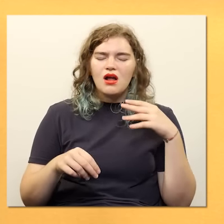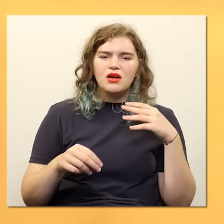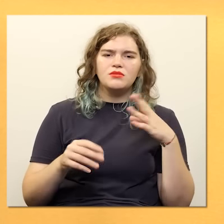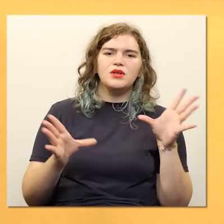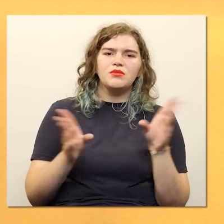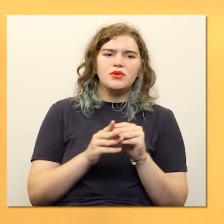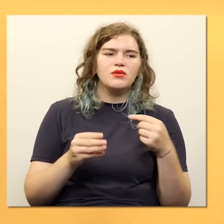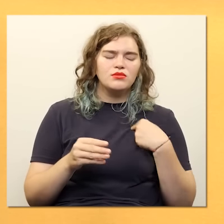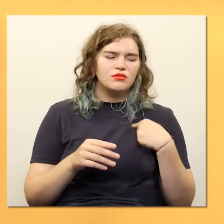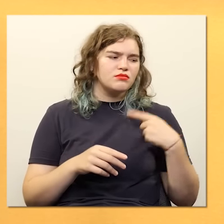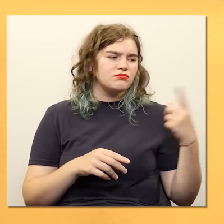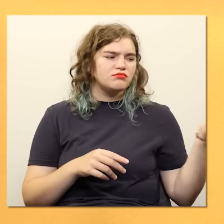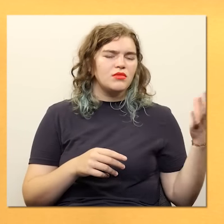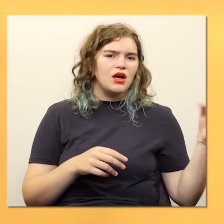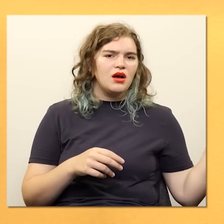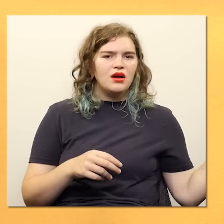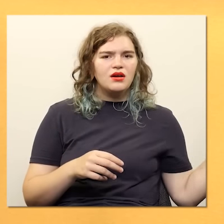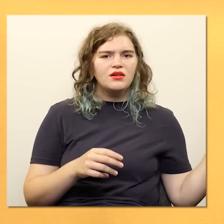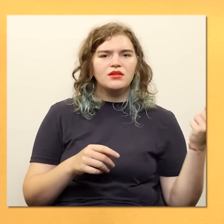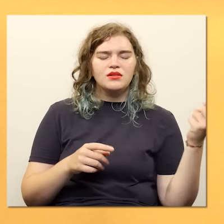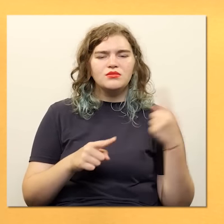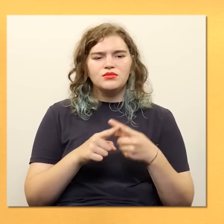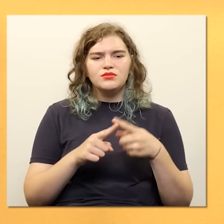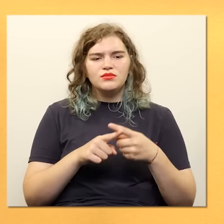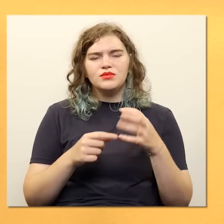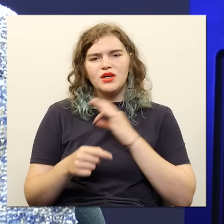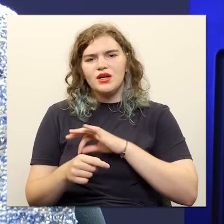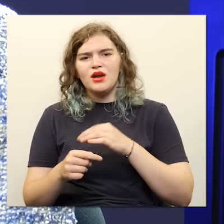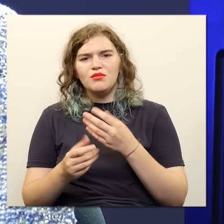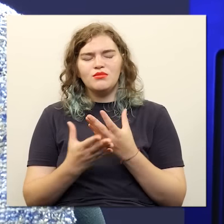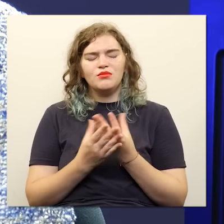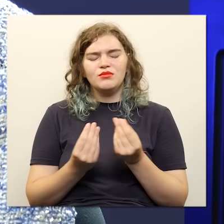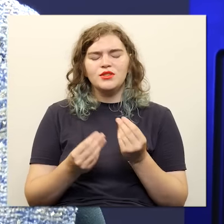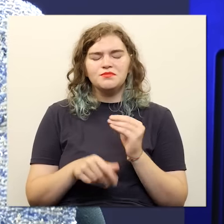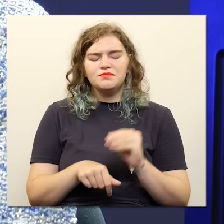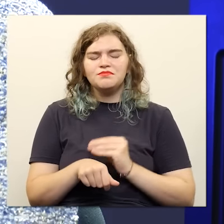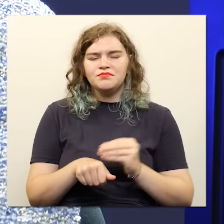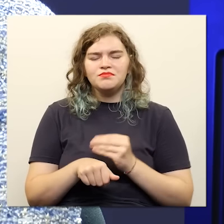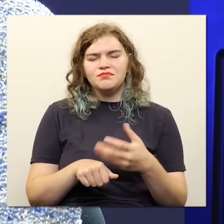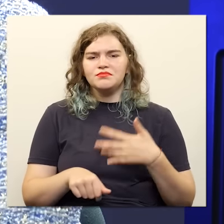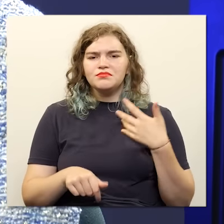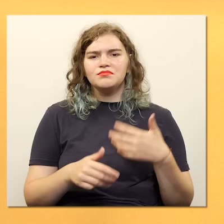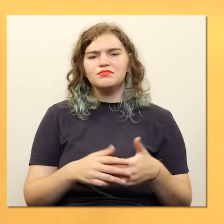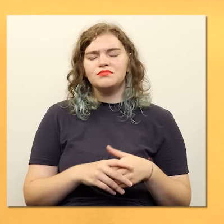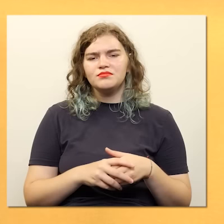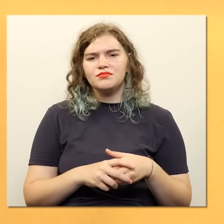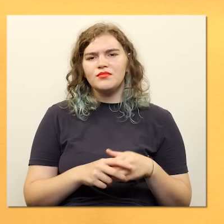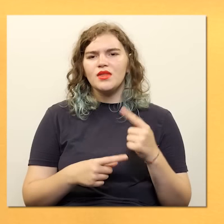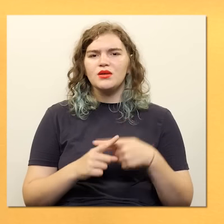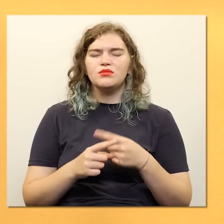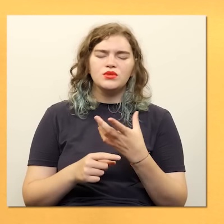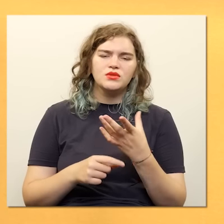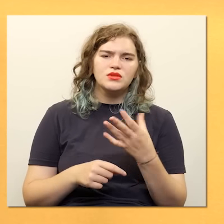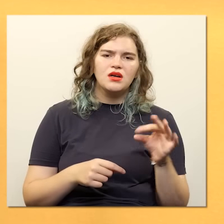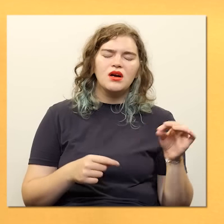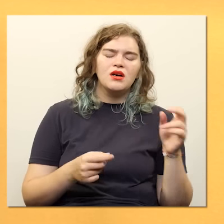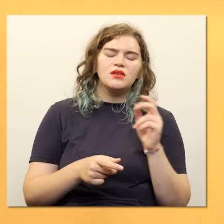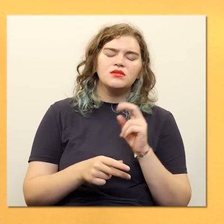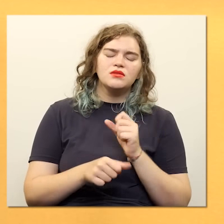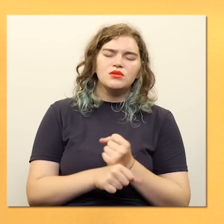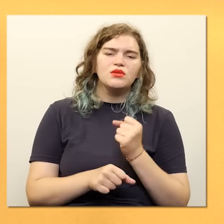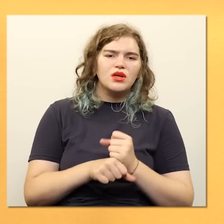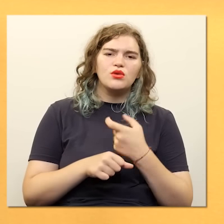făcut legământul cu nurorile și cu nepoții pe lângă ea. Așa emoționant. Da, da. Apoi, toată lucrarea